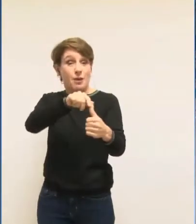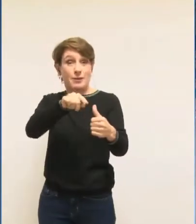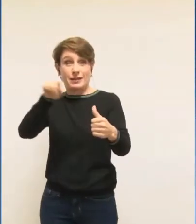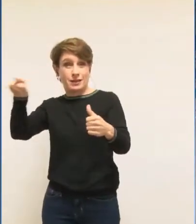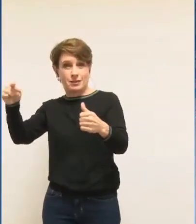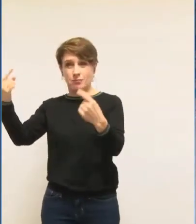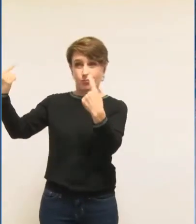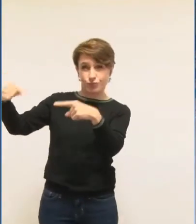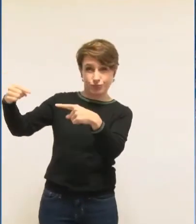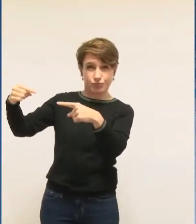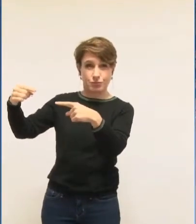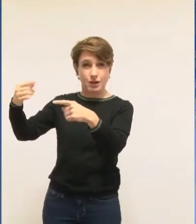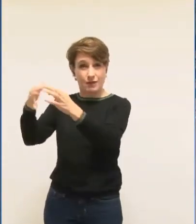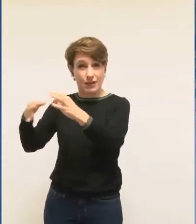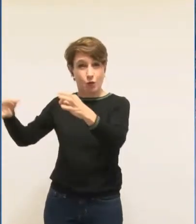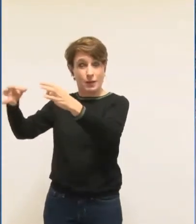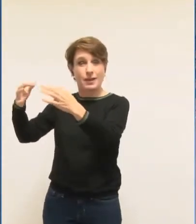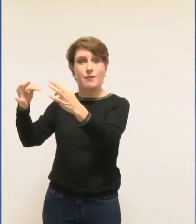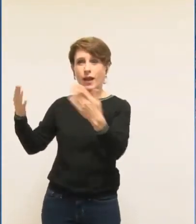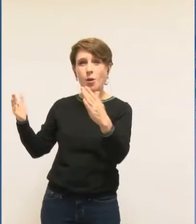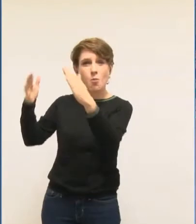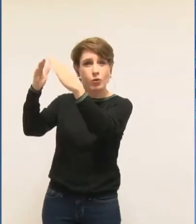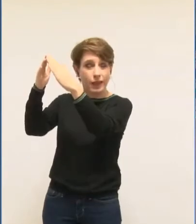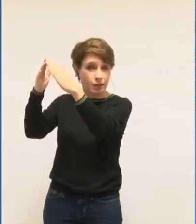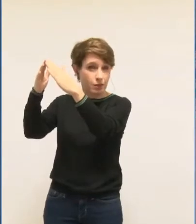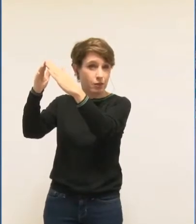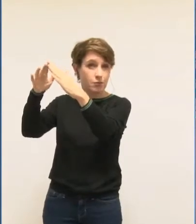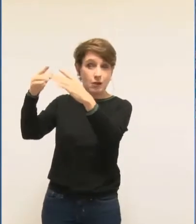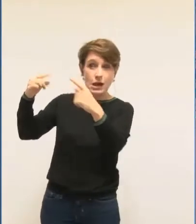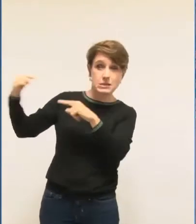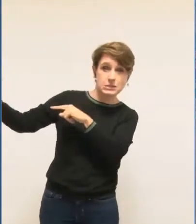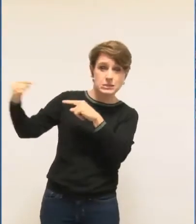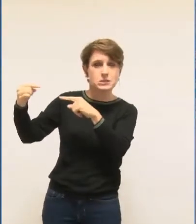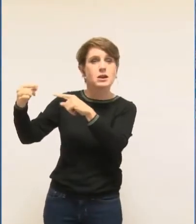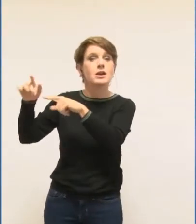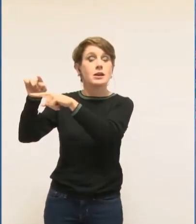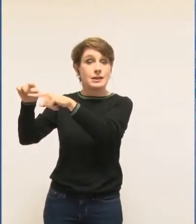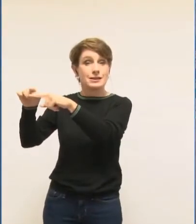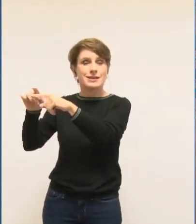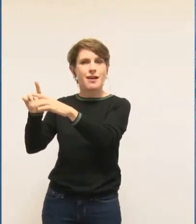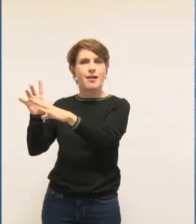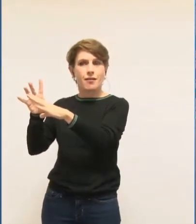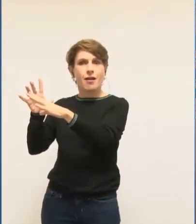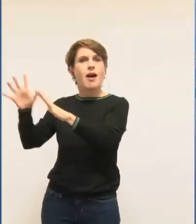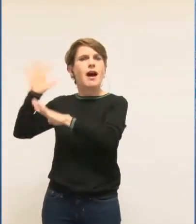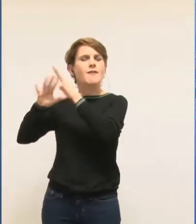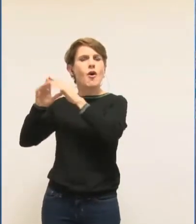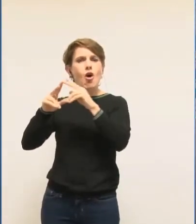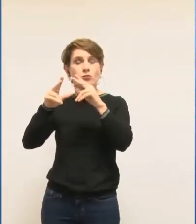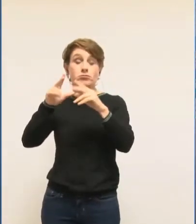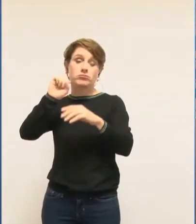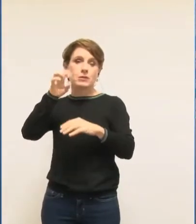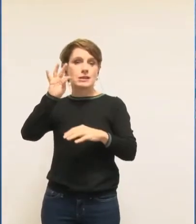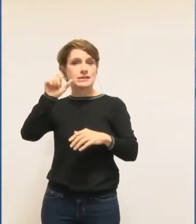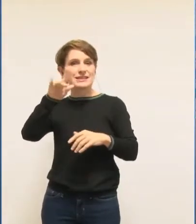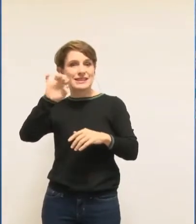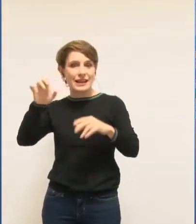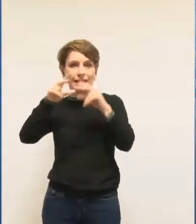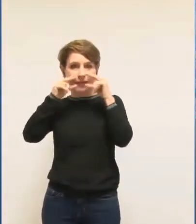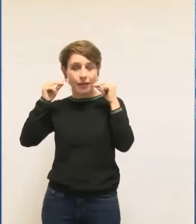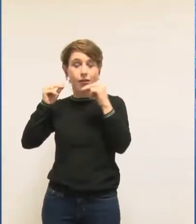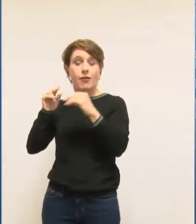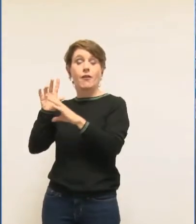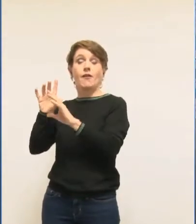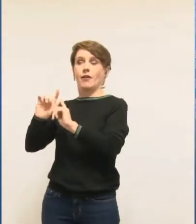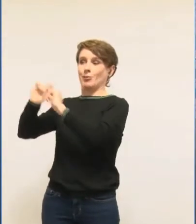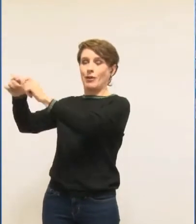Haut-Karabakh, de l'Artsakh. Cette région a été rattachée à la République soviétique de l'Azerbaïdjan par Staline, mais elle est peuplée à 95%